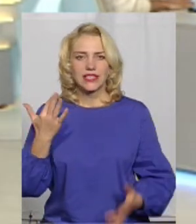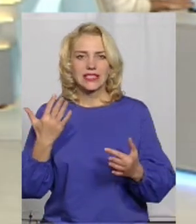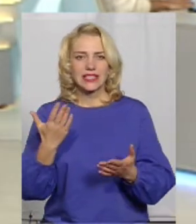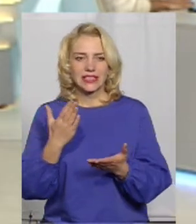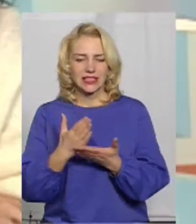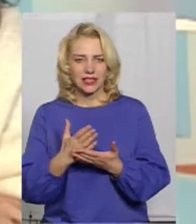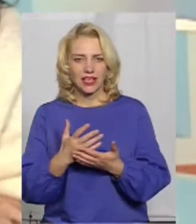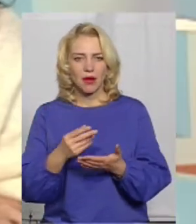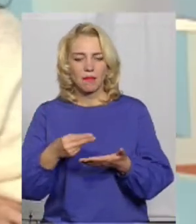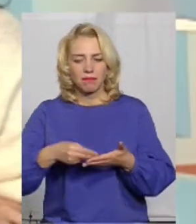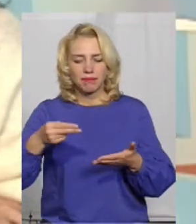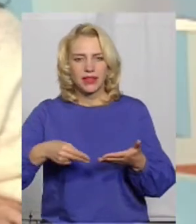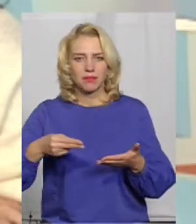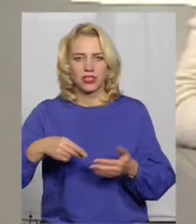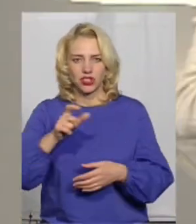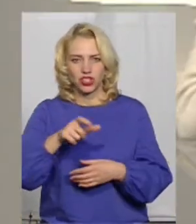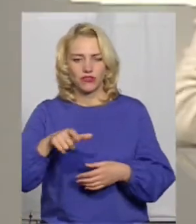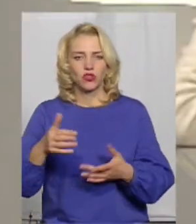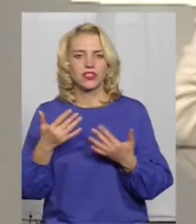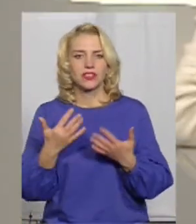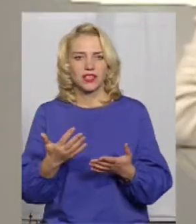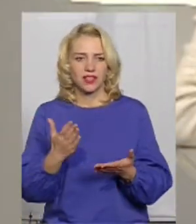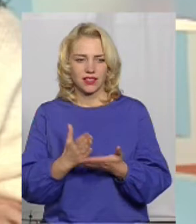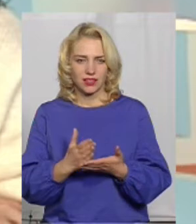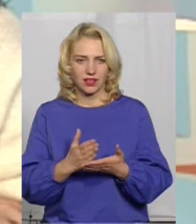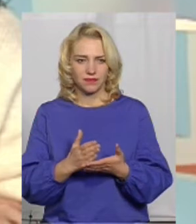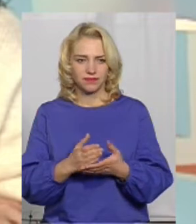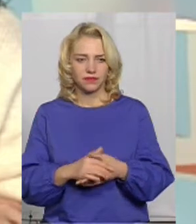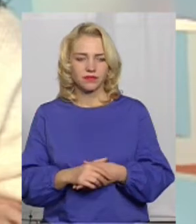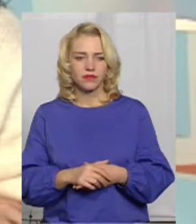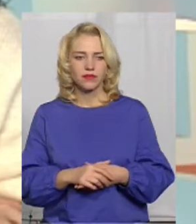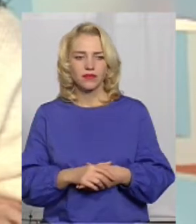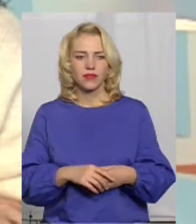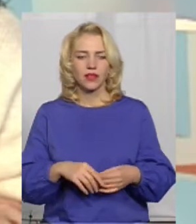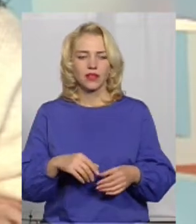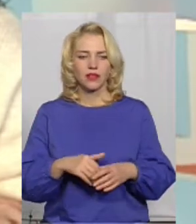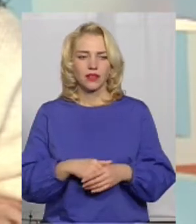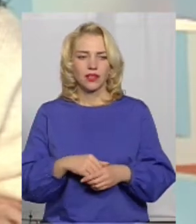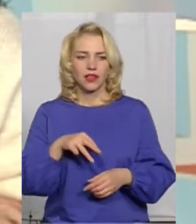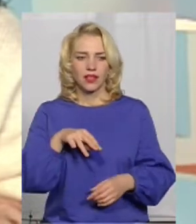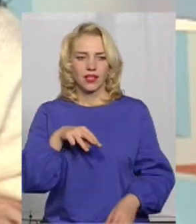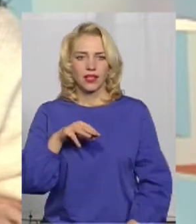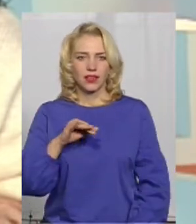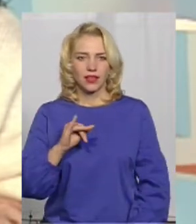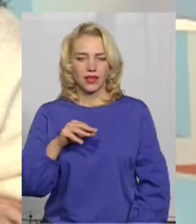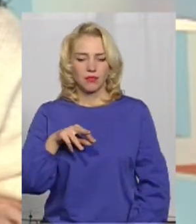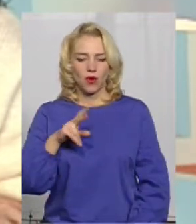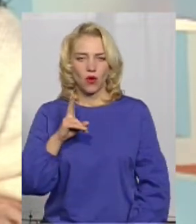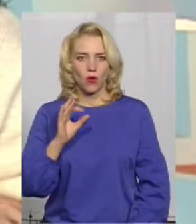сумі? Який там самий топовий блогер? Скільки у нього підписників? Топовий блогер Таня Принкович у нас. В неї